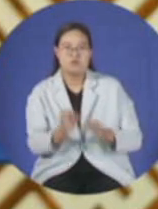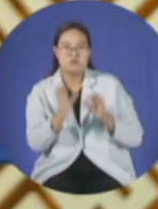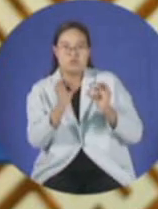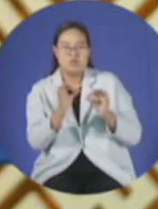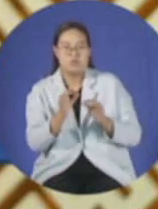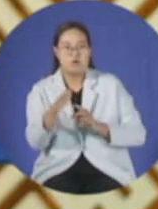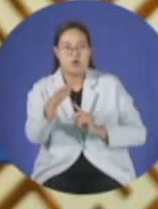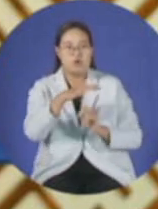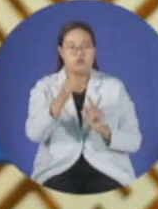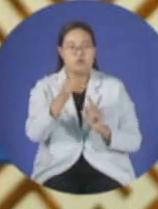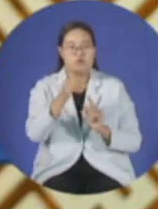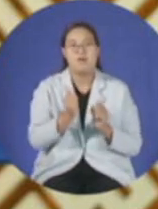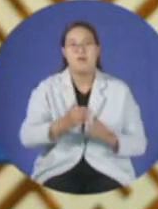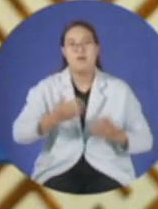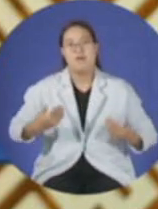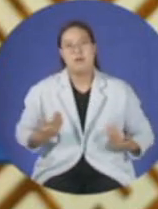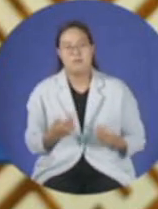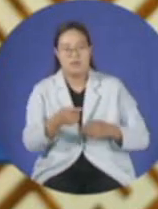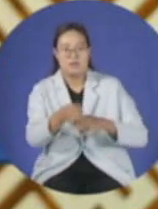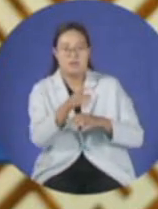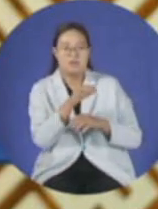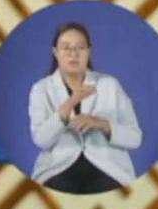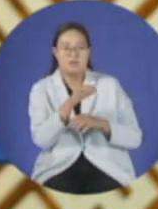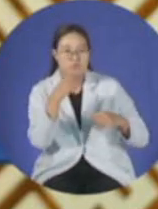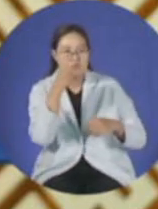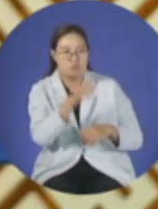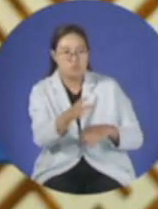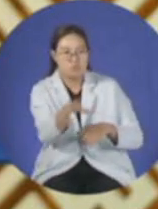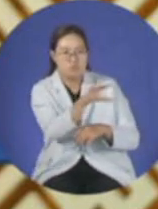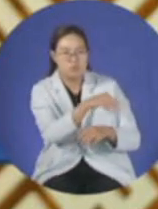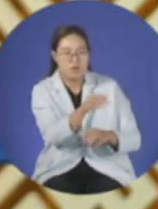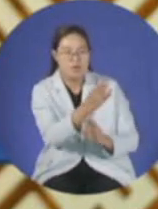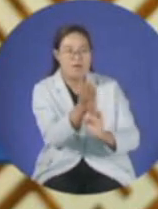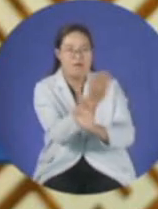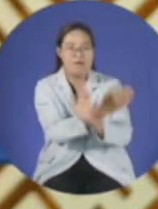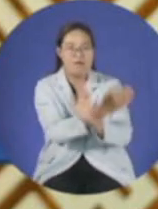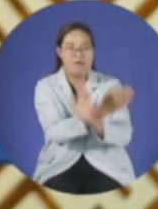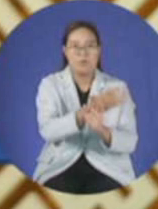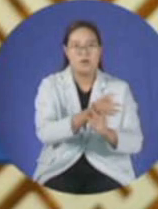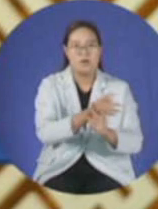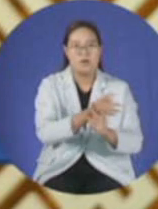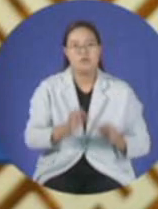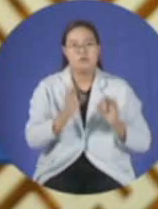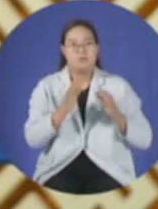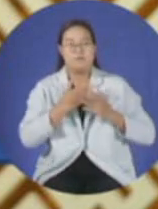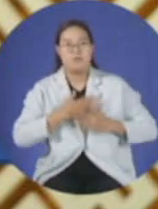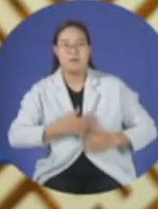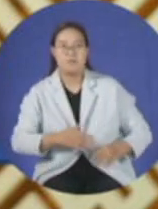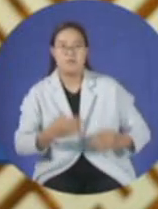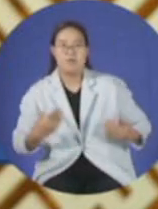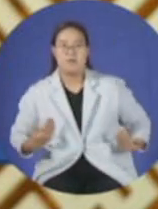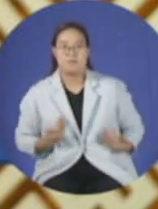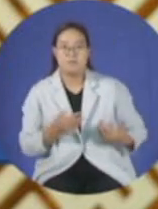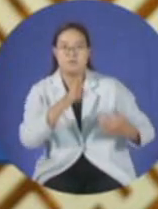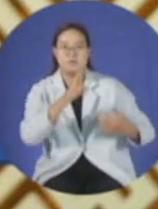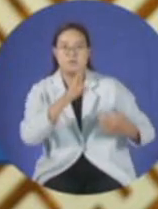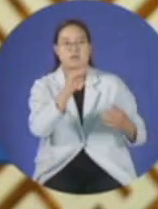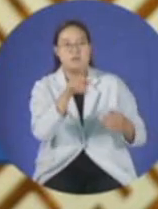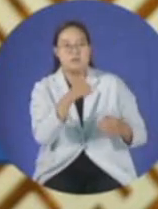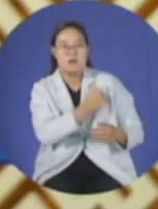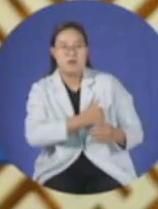бас хамгаалах бидэнд одоо бас тийм орчны ая тухтай байдал хангах ийм л